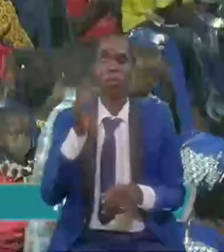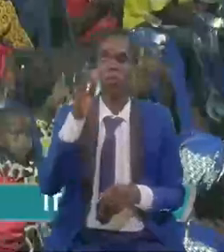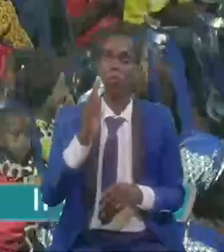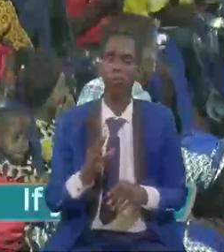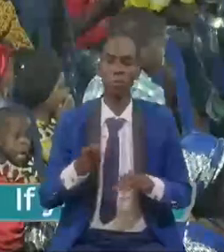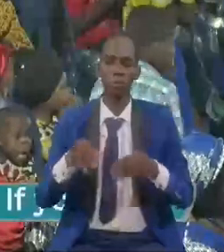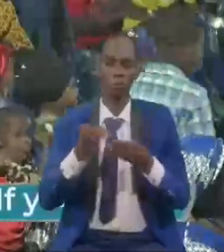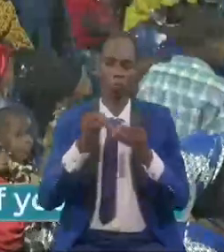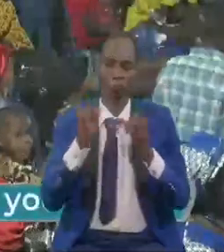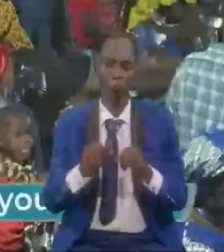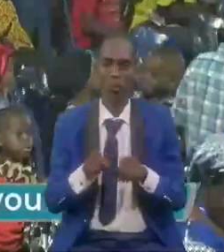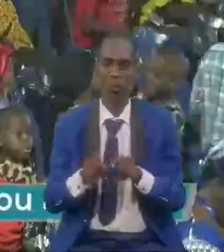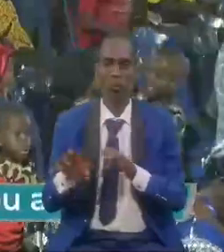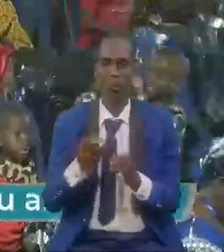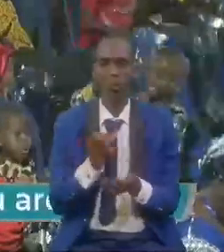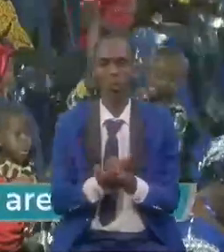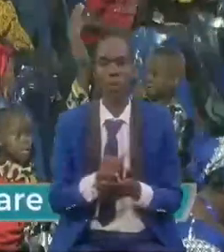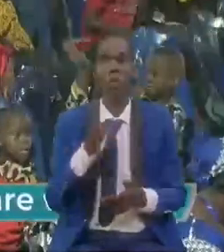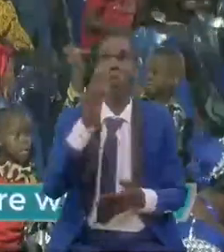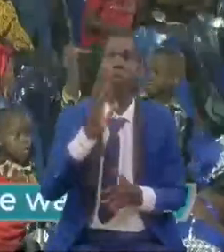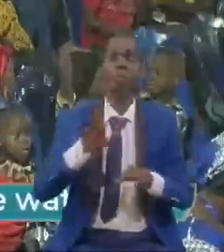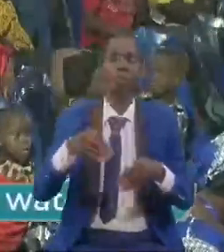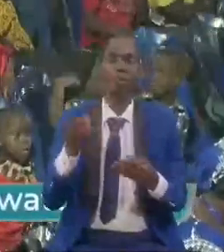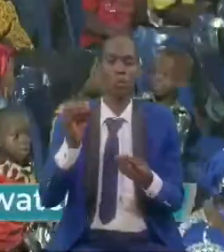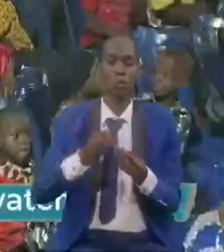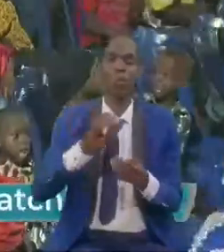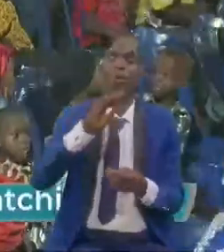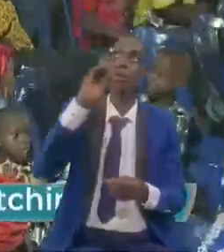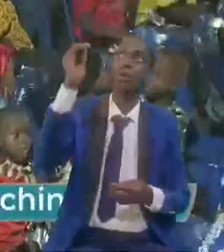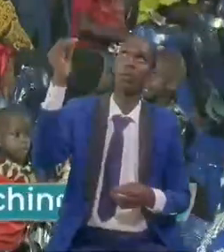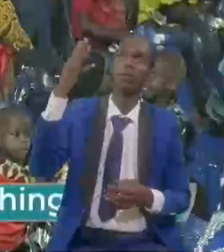Donc, chers conseillers, faisons-le rapidement, s'il vous plaît.